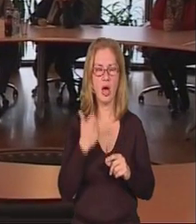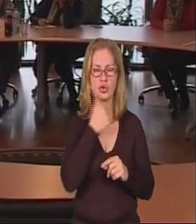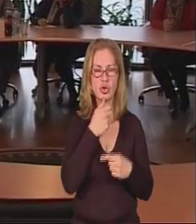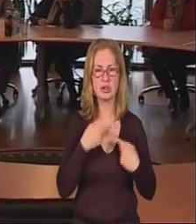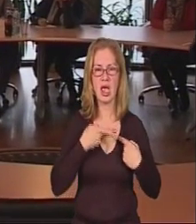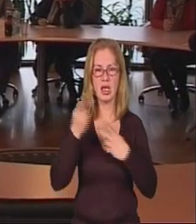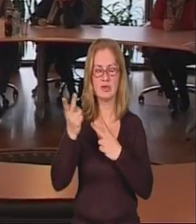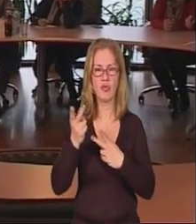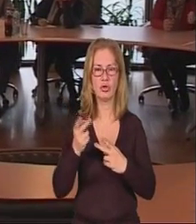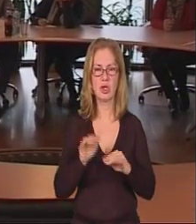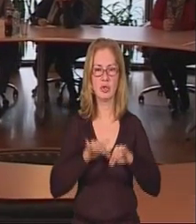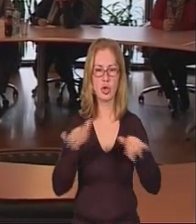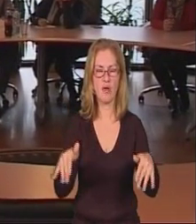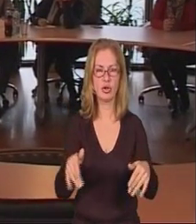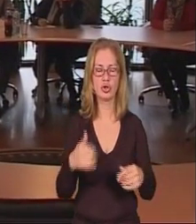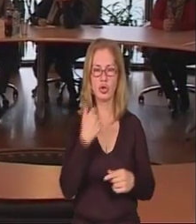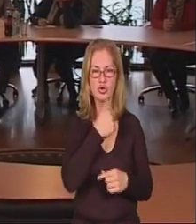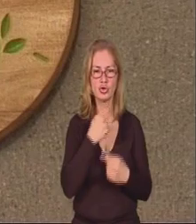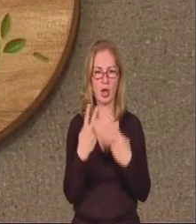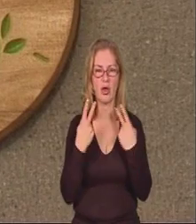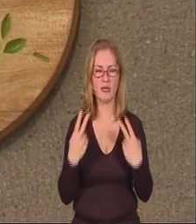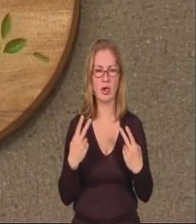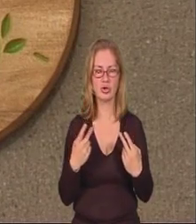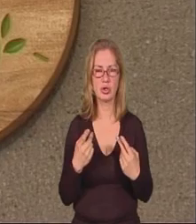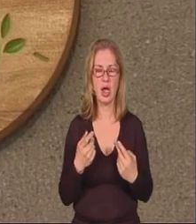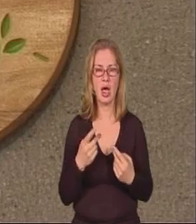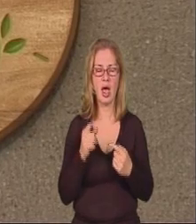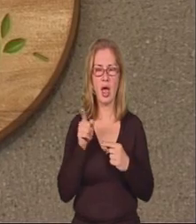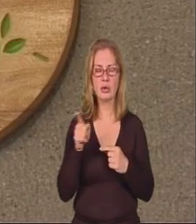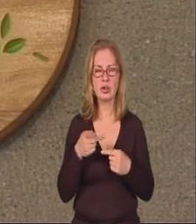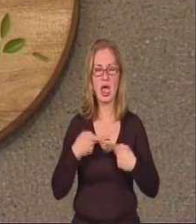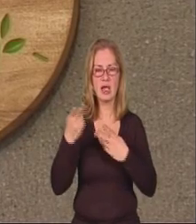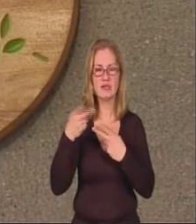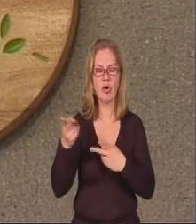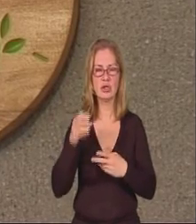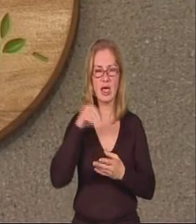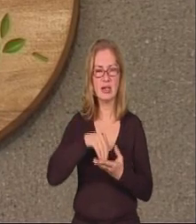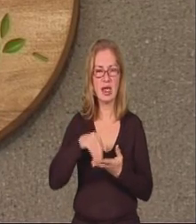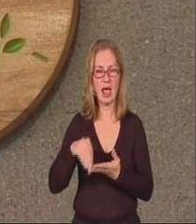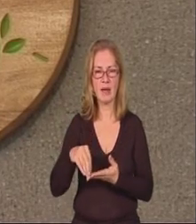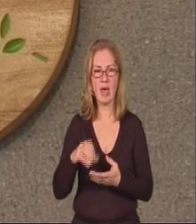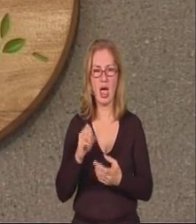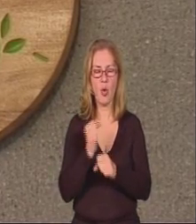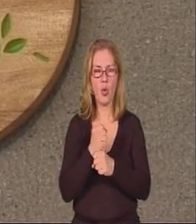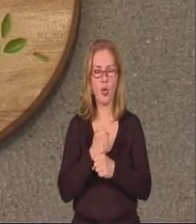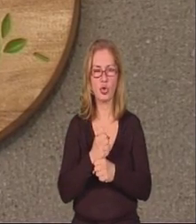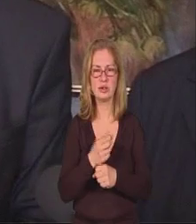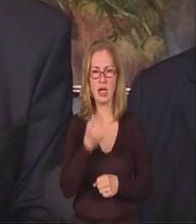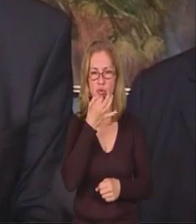Što se tiče samog izvoza u Slovačku, koji je izuzetno značajan, najviše se izvozi seme suncokreta, soje i